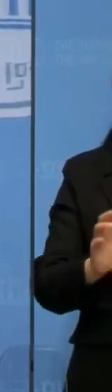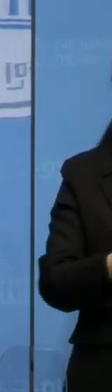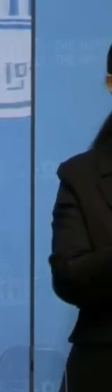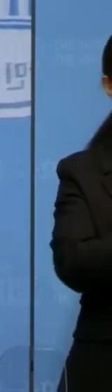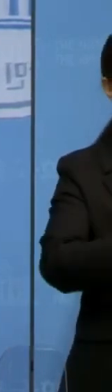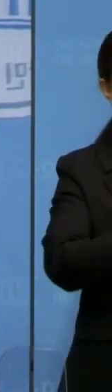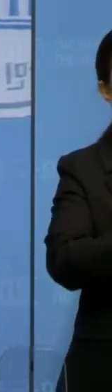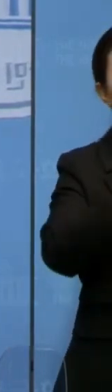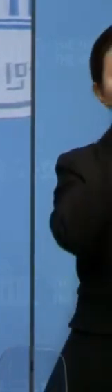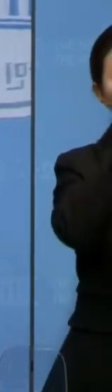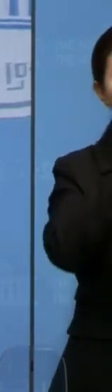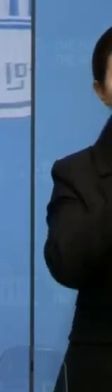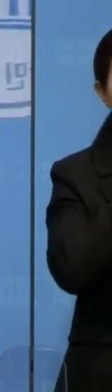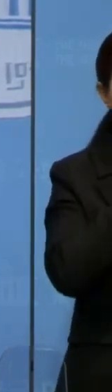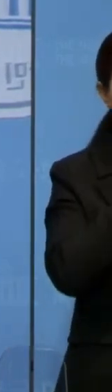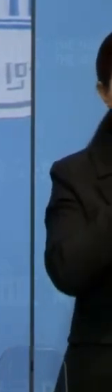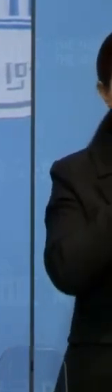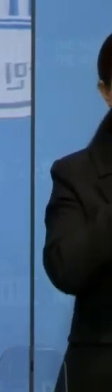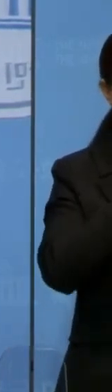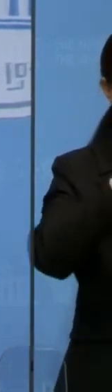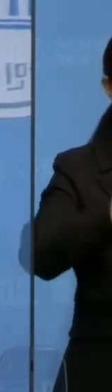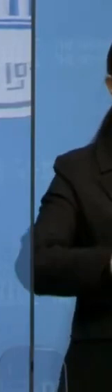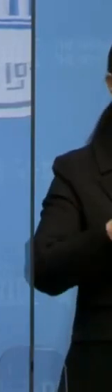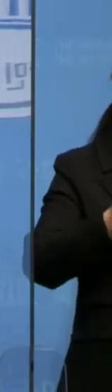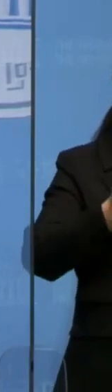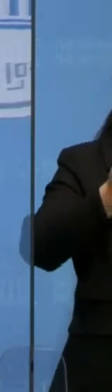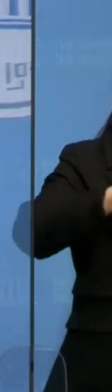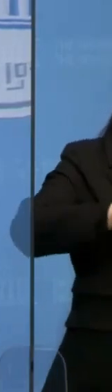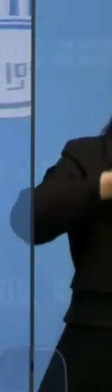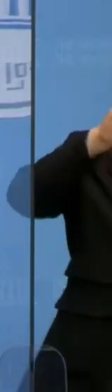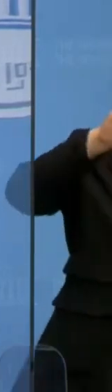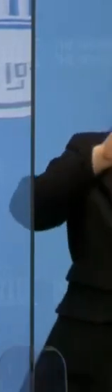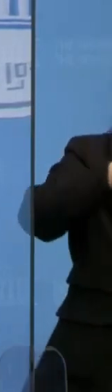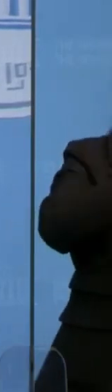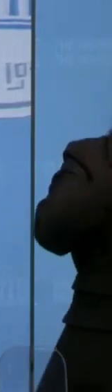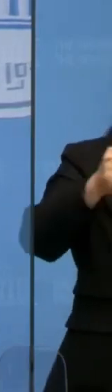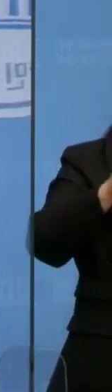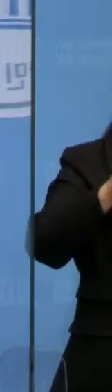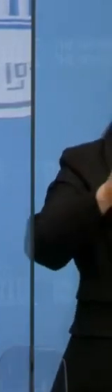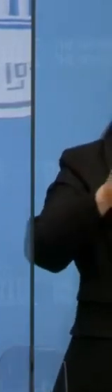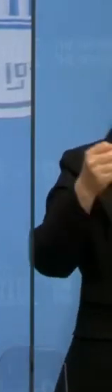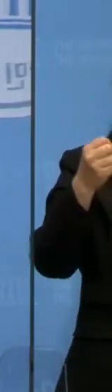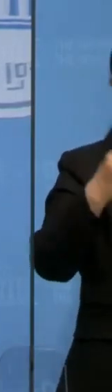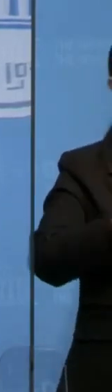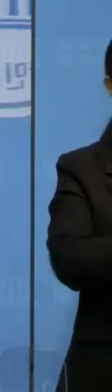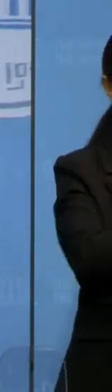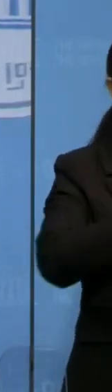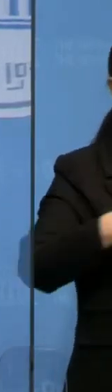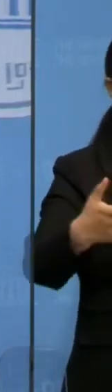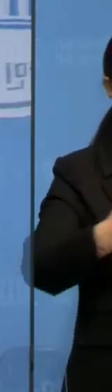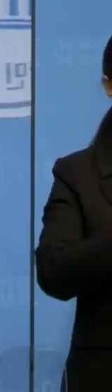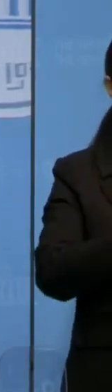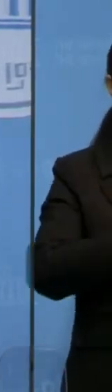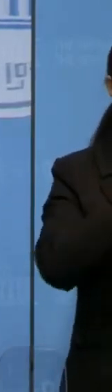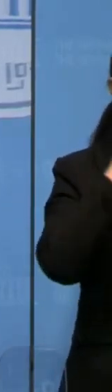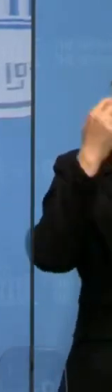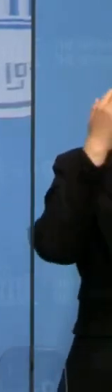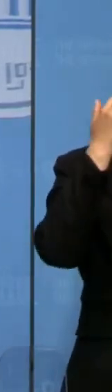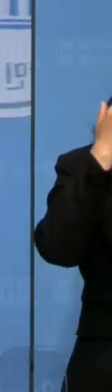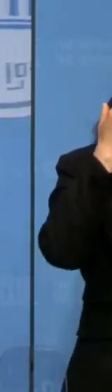양극화 서로 나로 힘들어진 국민의 삶을 더 3 심의 챙기지